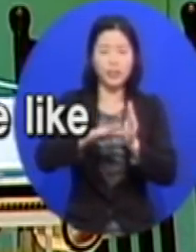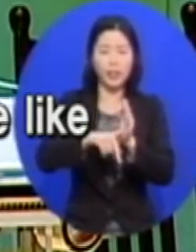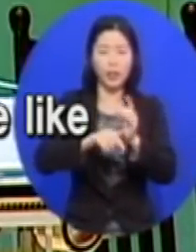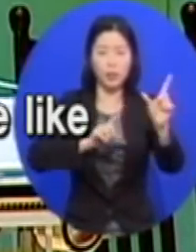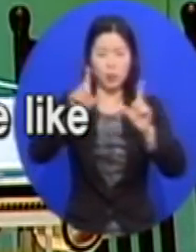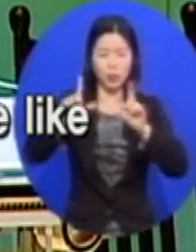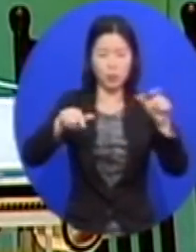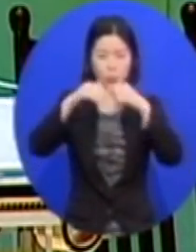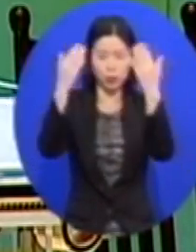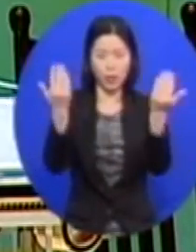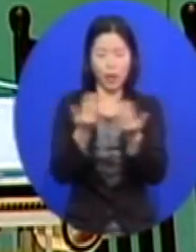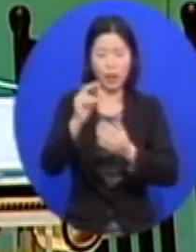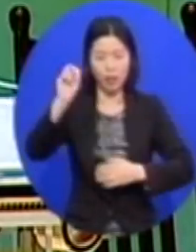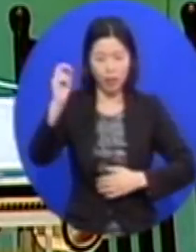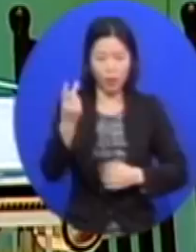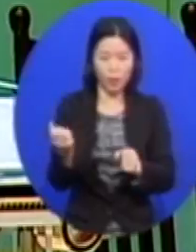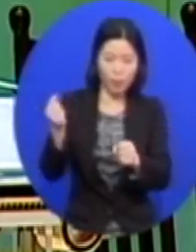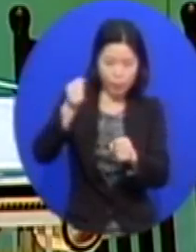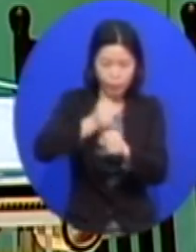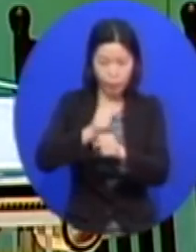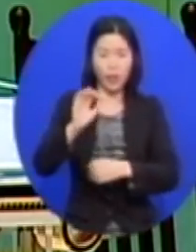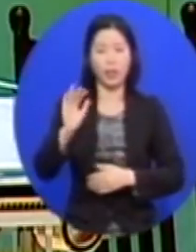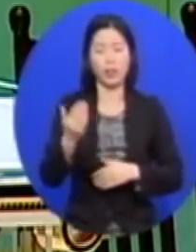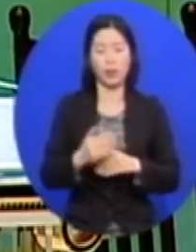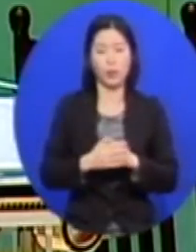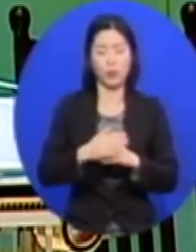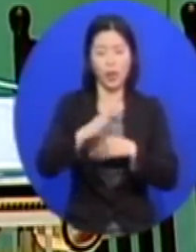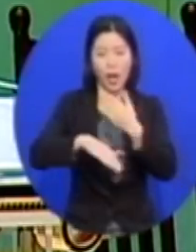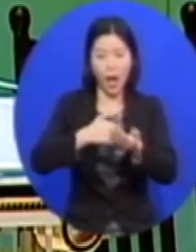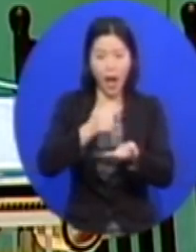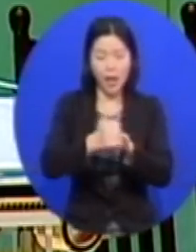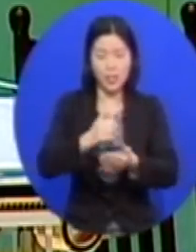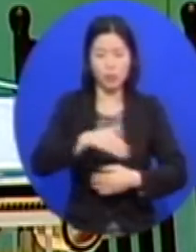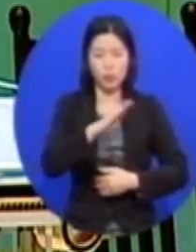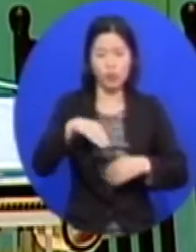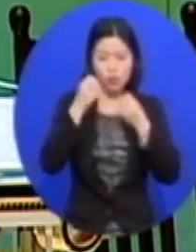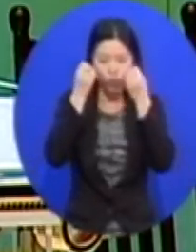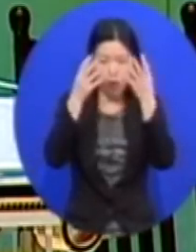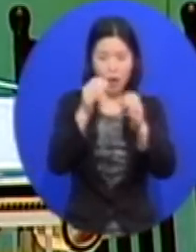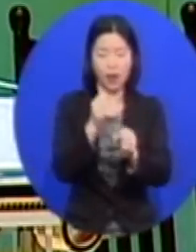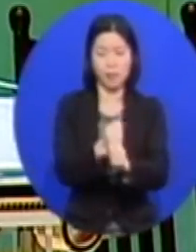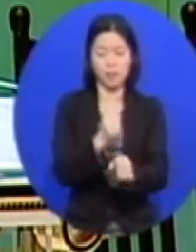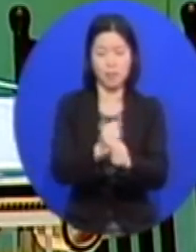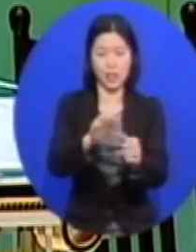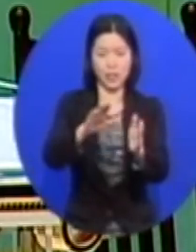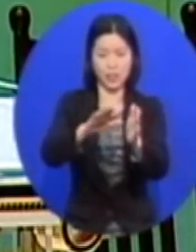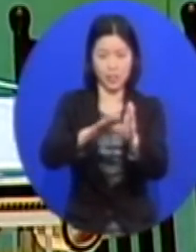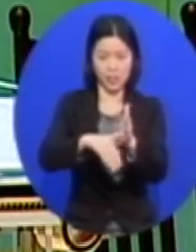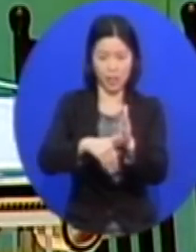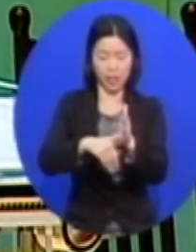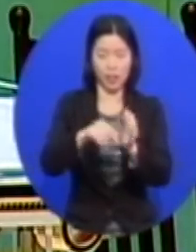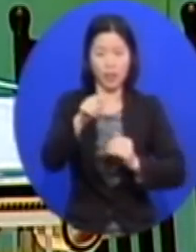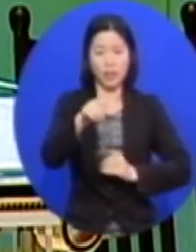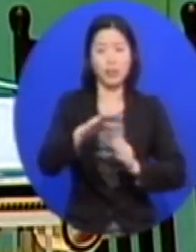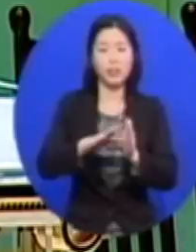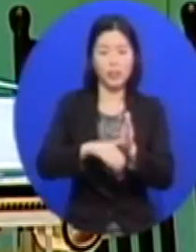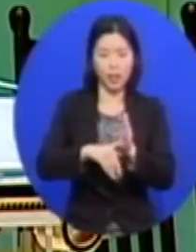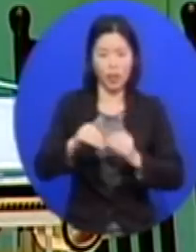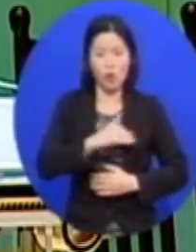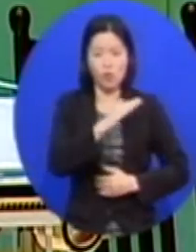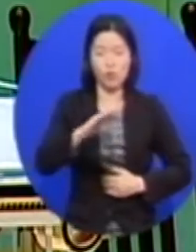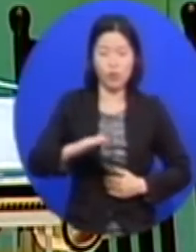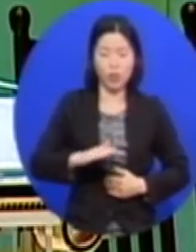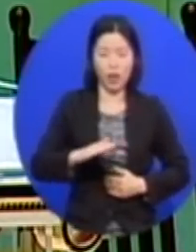돌아갑니다 하나님이 우리를 창조하실 때 그때 우리가